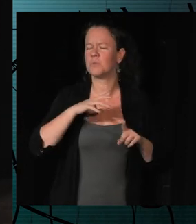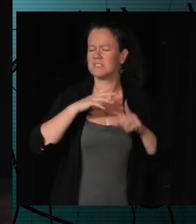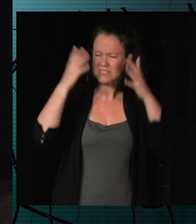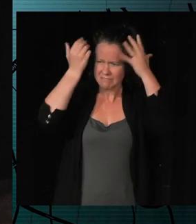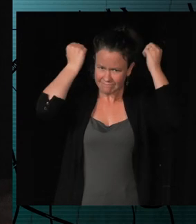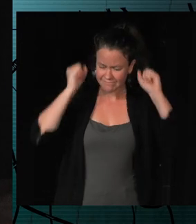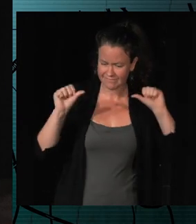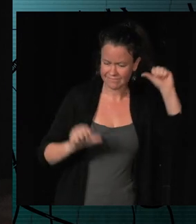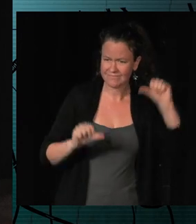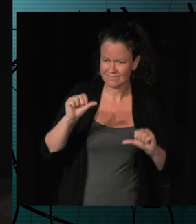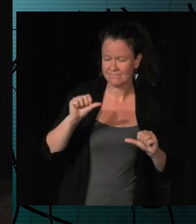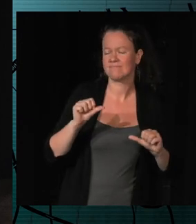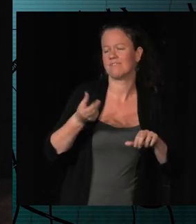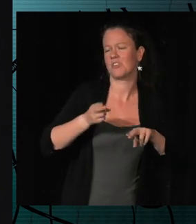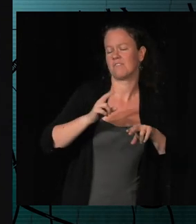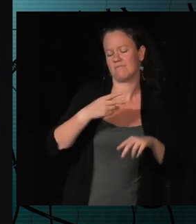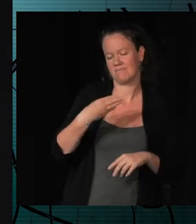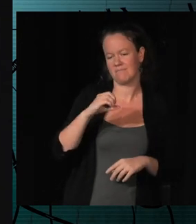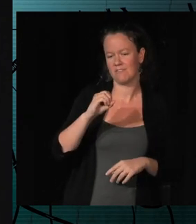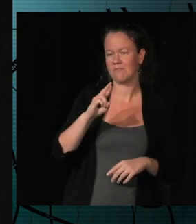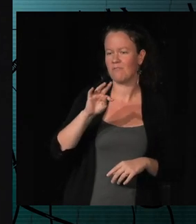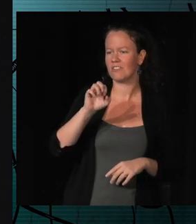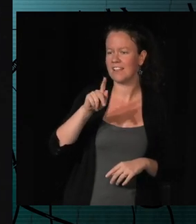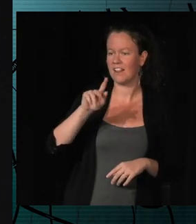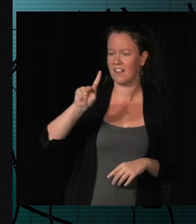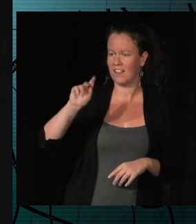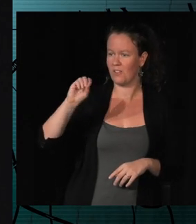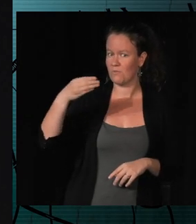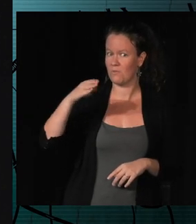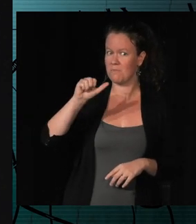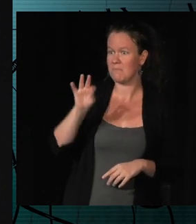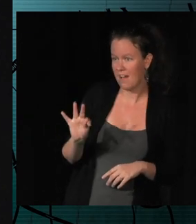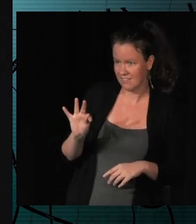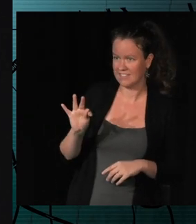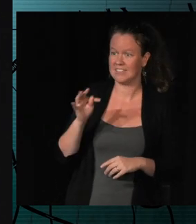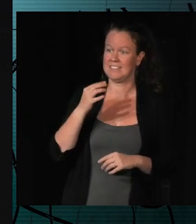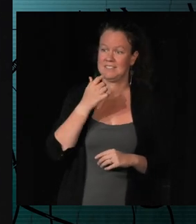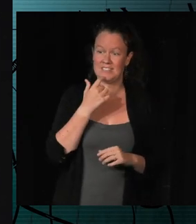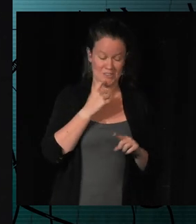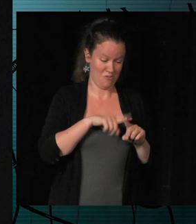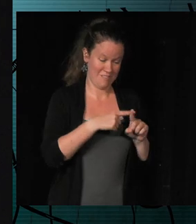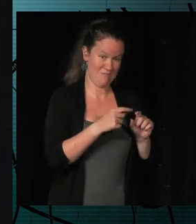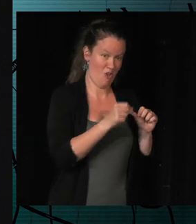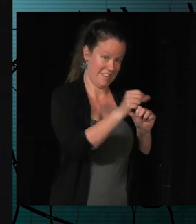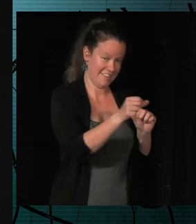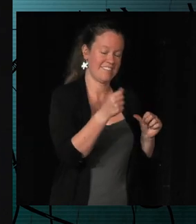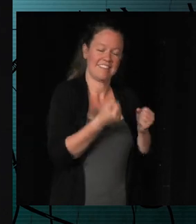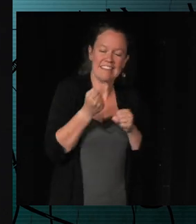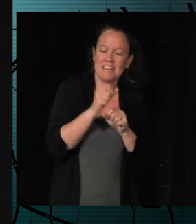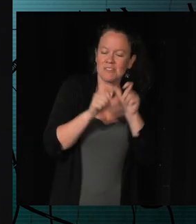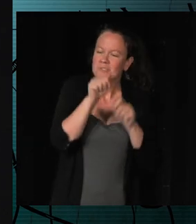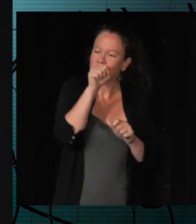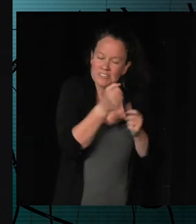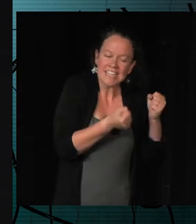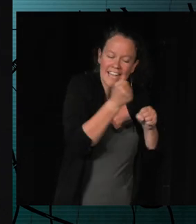incroyable mais Mortal Kombat c'est incroyable parce qu'il refond une adaptation qui est encore moins bien que le film d'origine enfin c'est quand même c'est particulier quoi